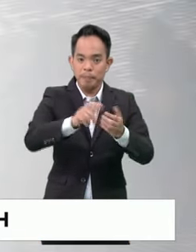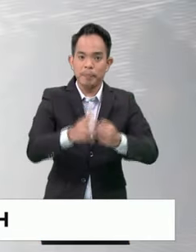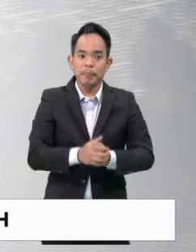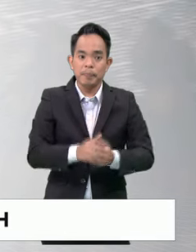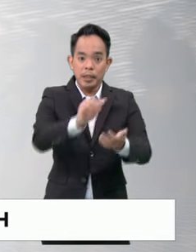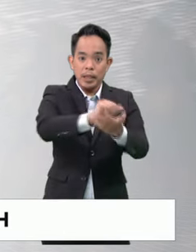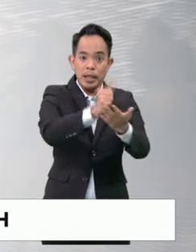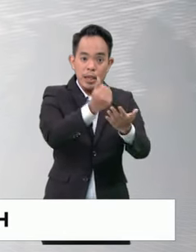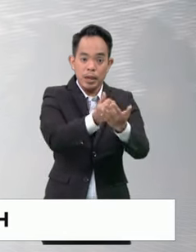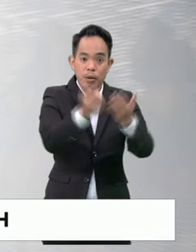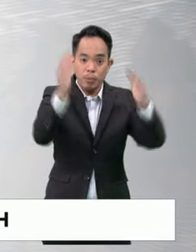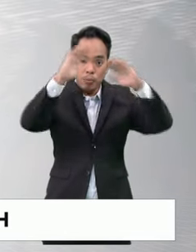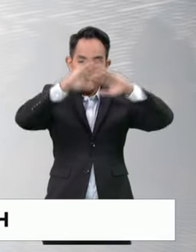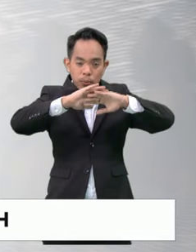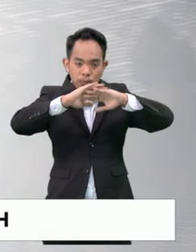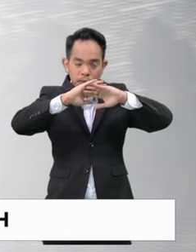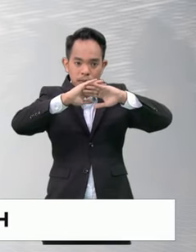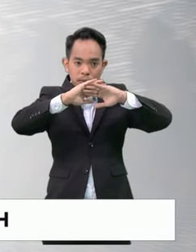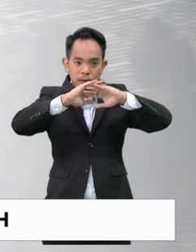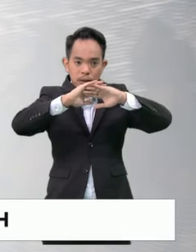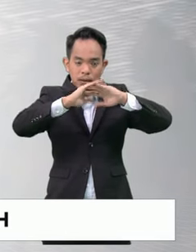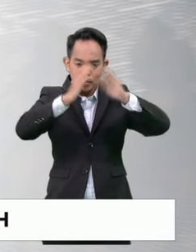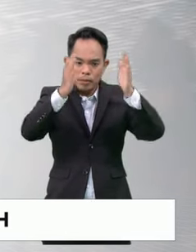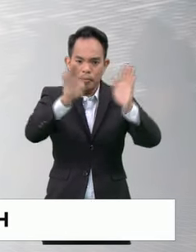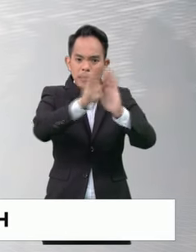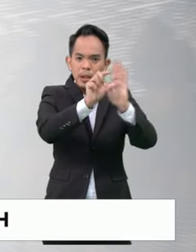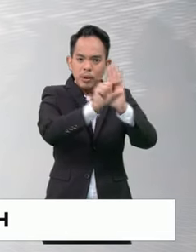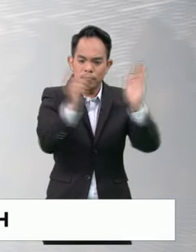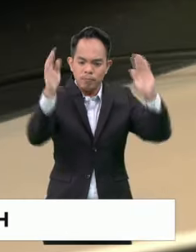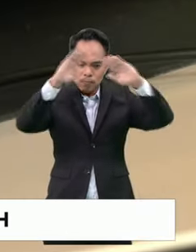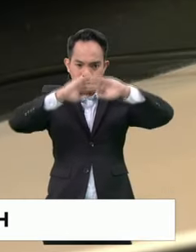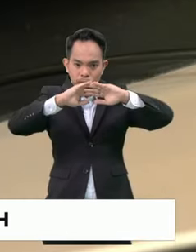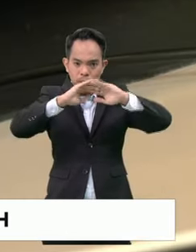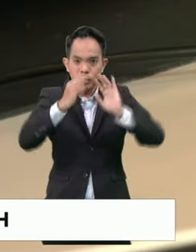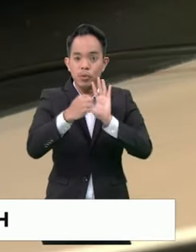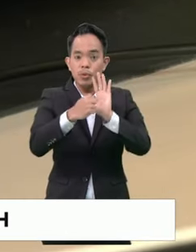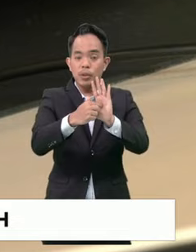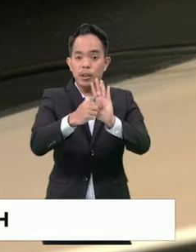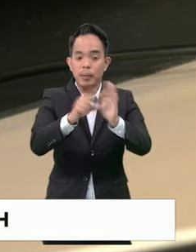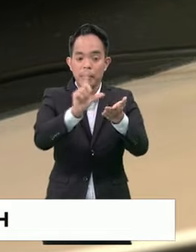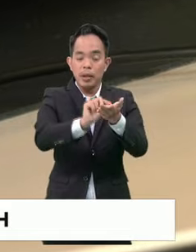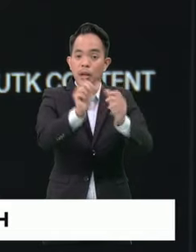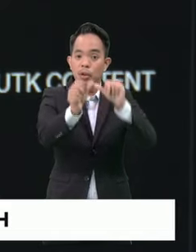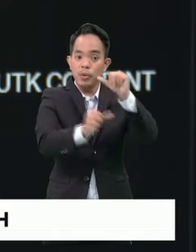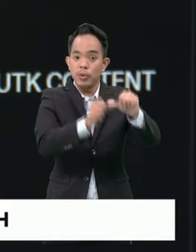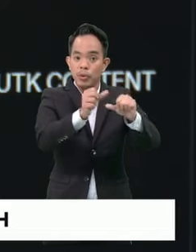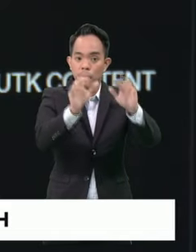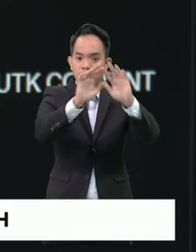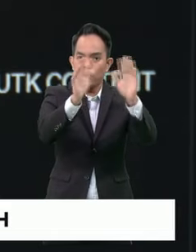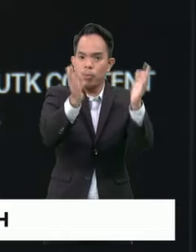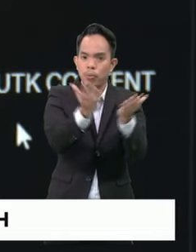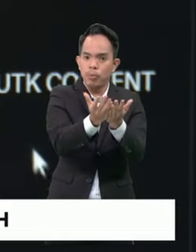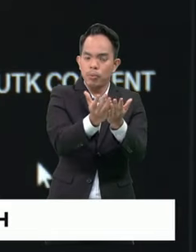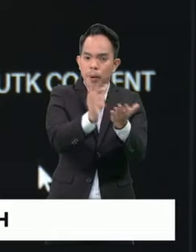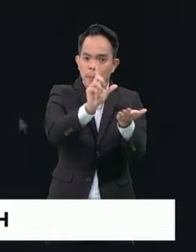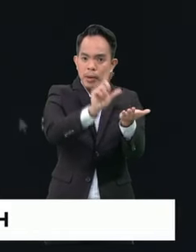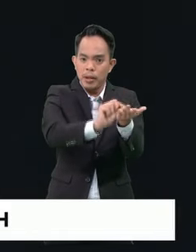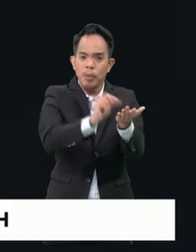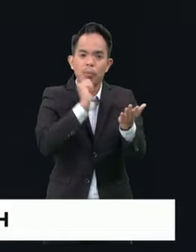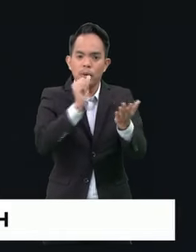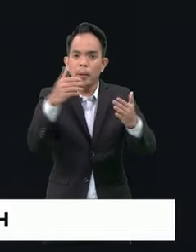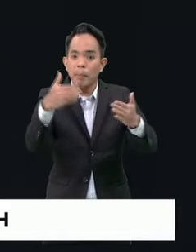Akaun dark side merujuk kepada identiti gelap yang dipamerkan individu di media sosial. Di dunia maya, ia bukan sesuatu yang